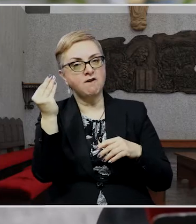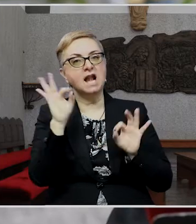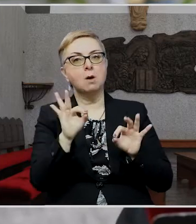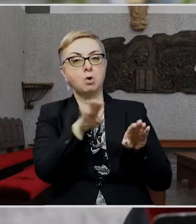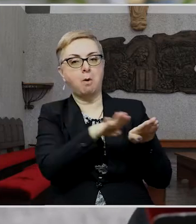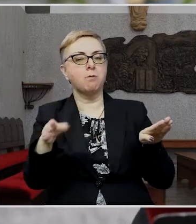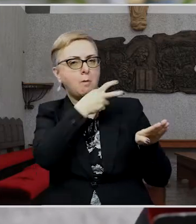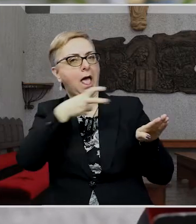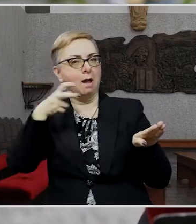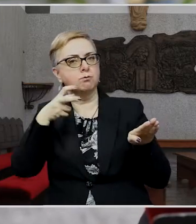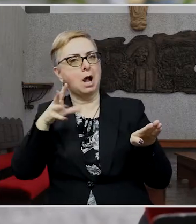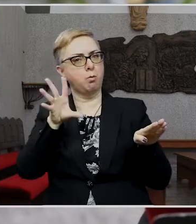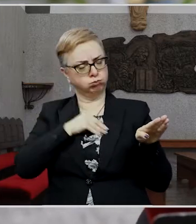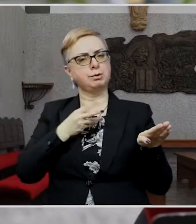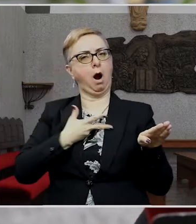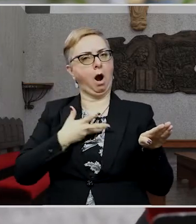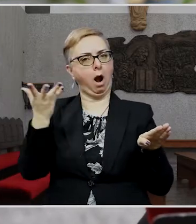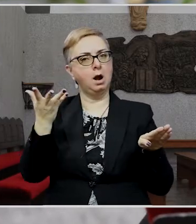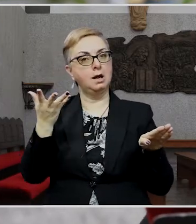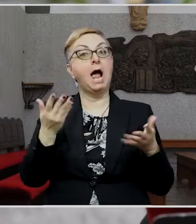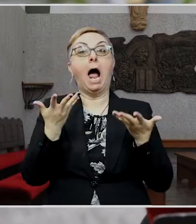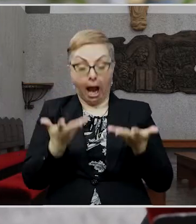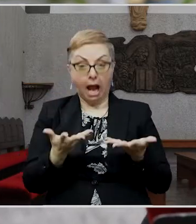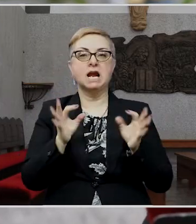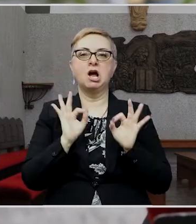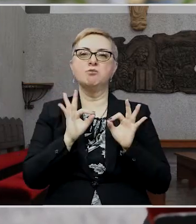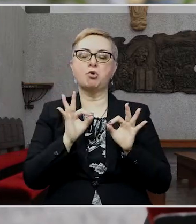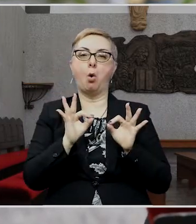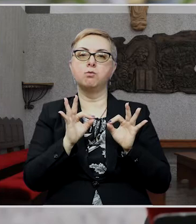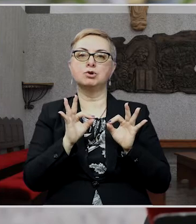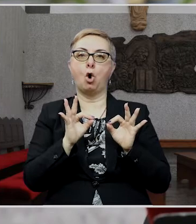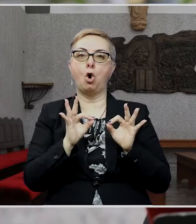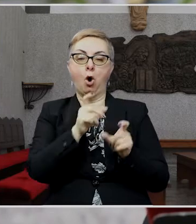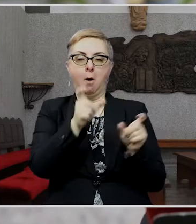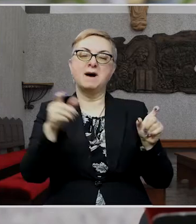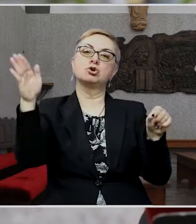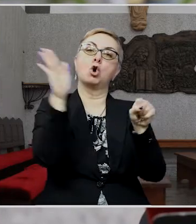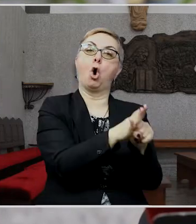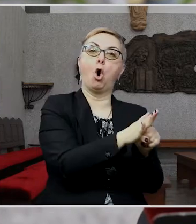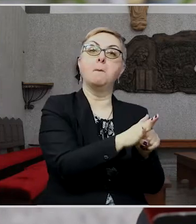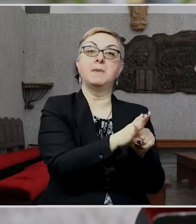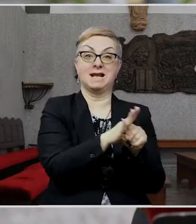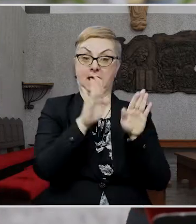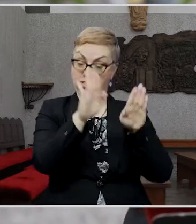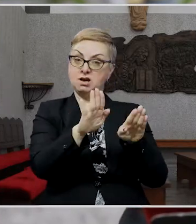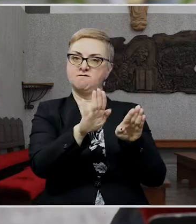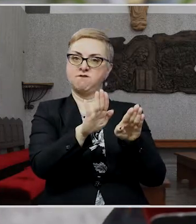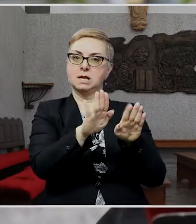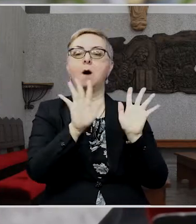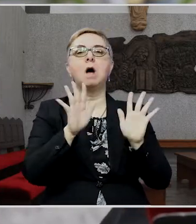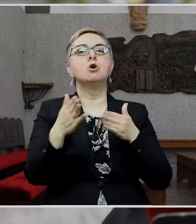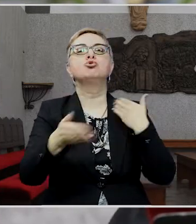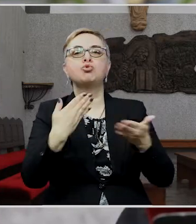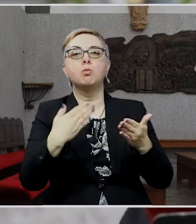per la sua gente e si era anche schierato in difesa degli oppressi ma presto